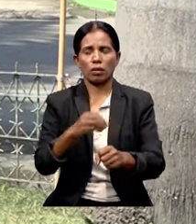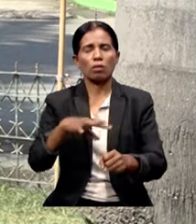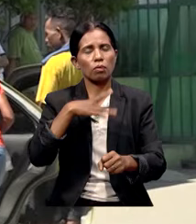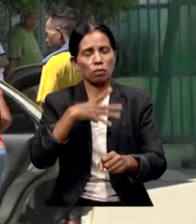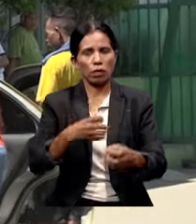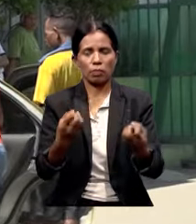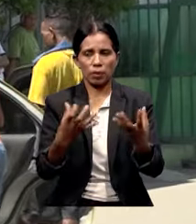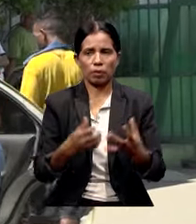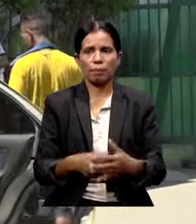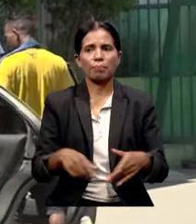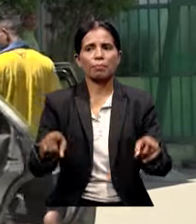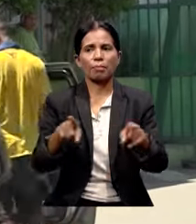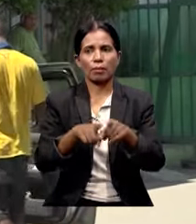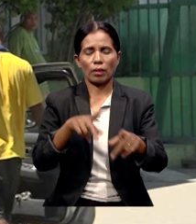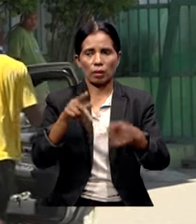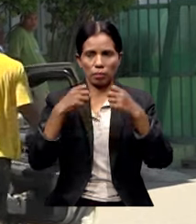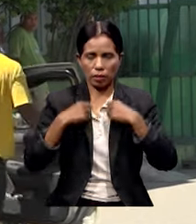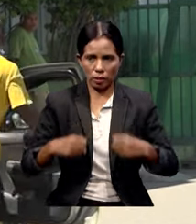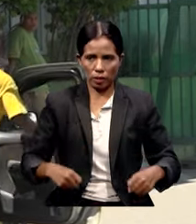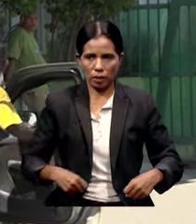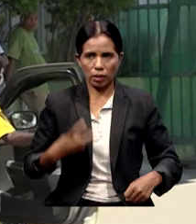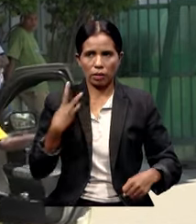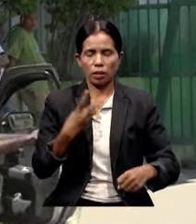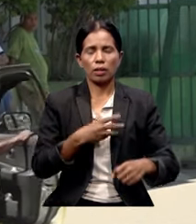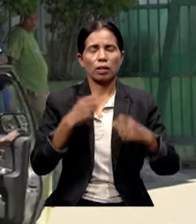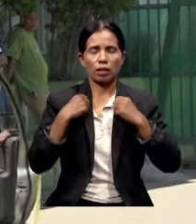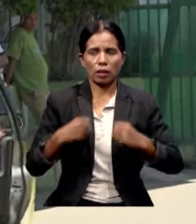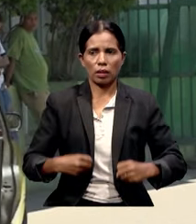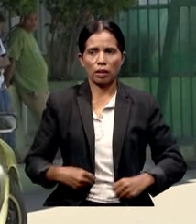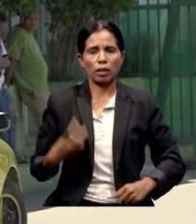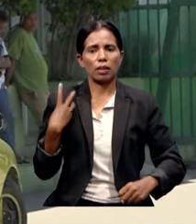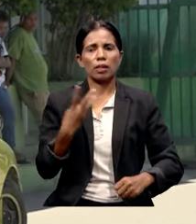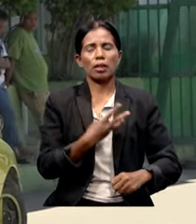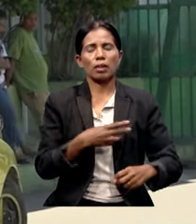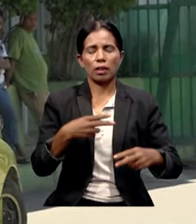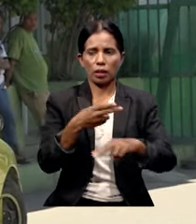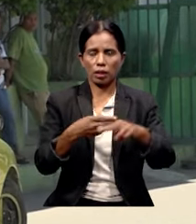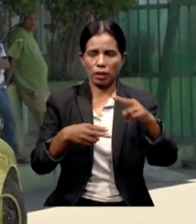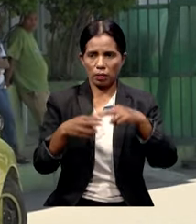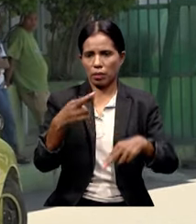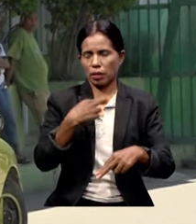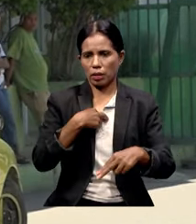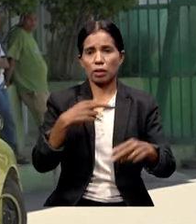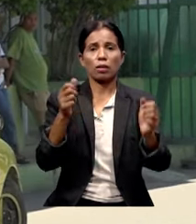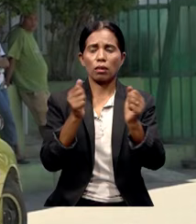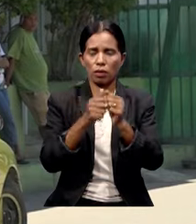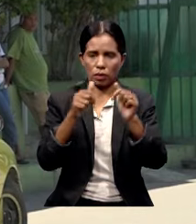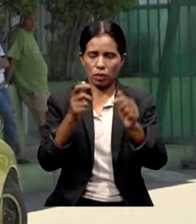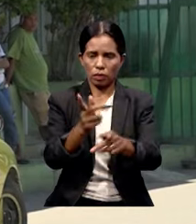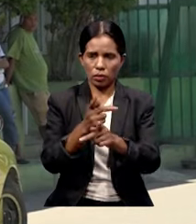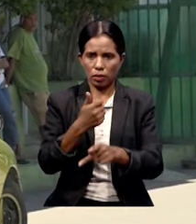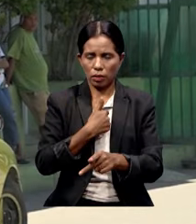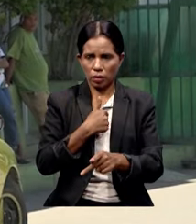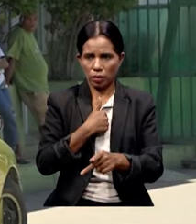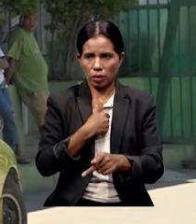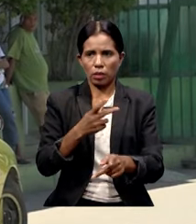barak. Hanesan lema saudi nian, itania saudi, iha itania lima rasi. Honu ne, kuidaduan,